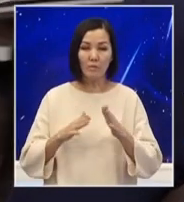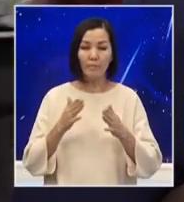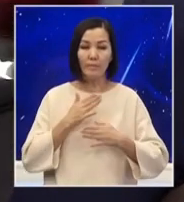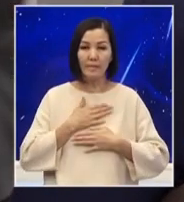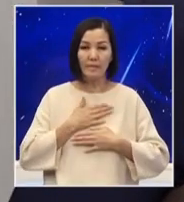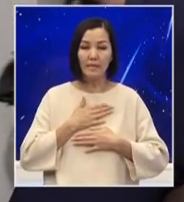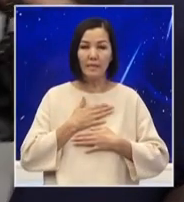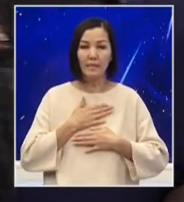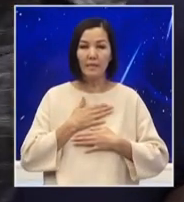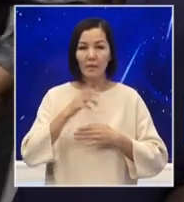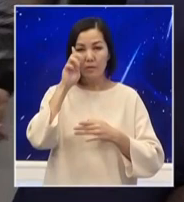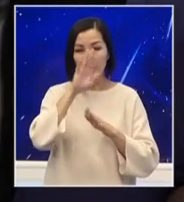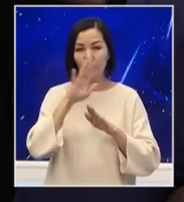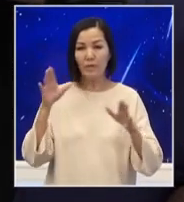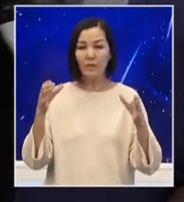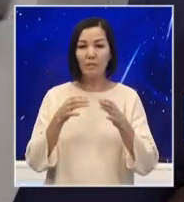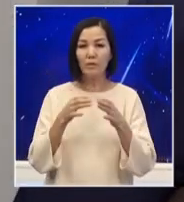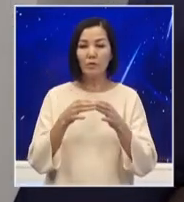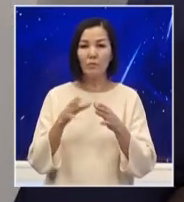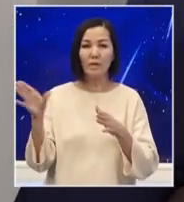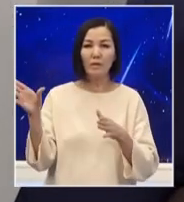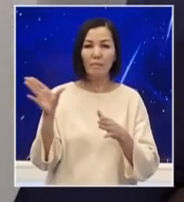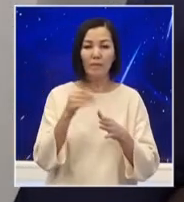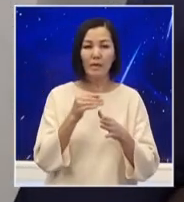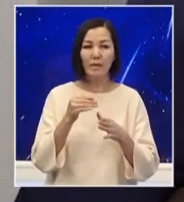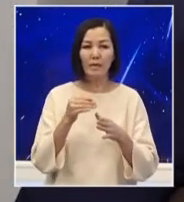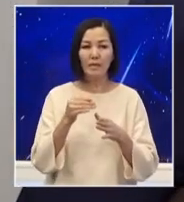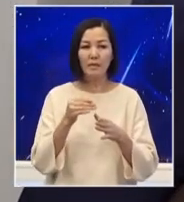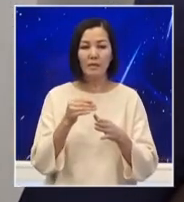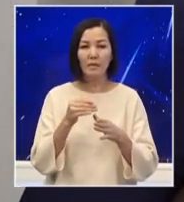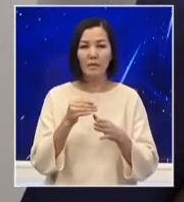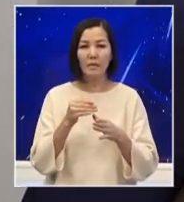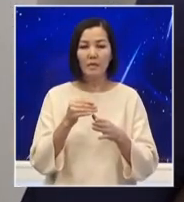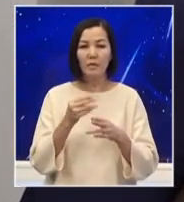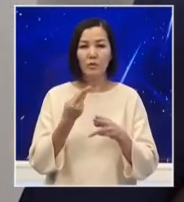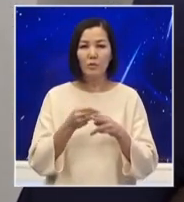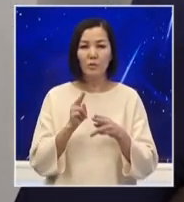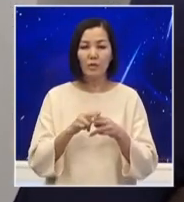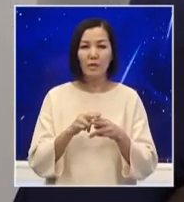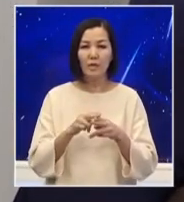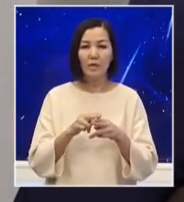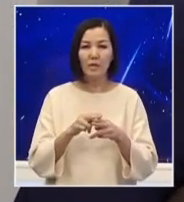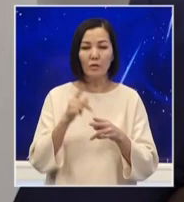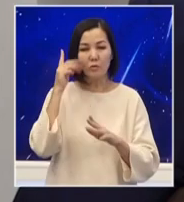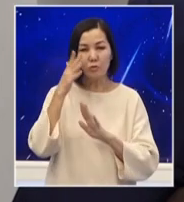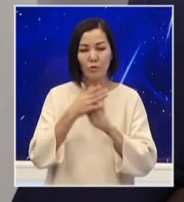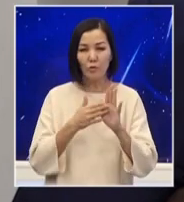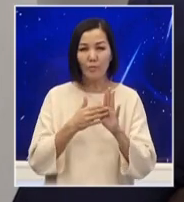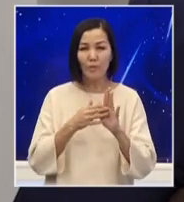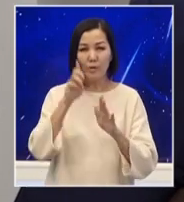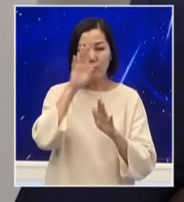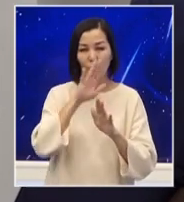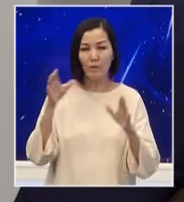Біздің осындай үкіметтік емес ұйымдардың бәрі, коммерциялық емес біздің ұйымдар, соны бағалап, осындай үкіметтік